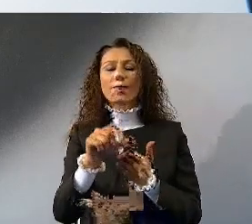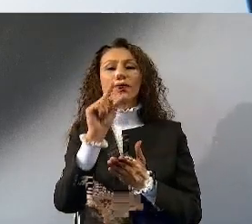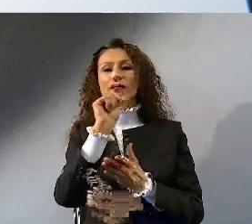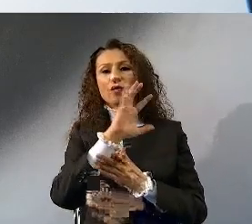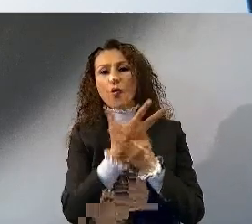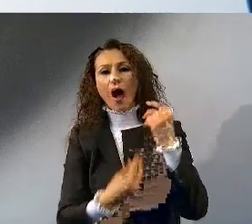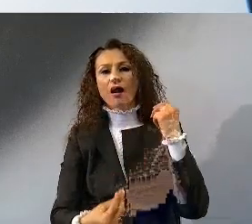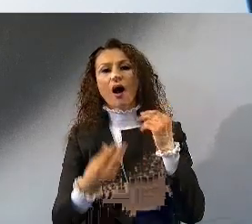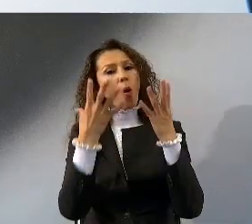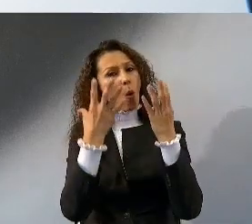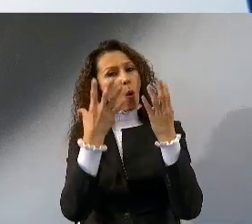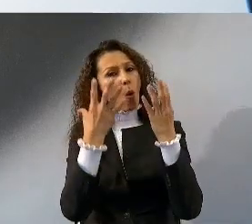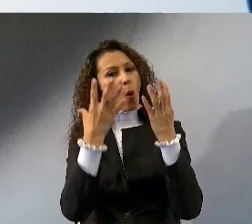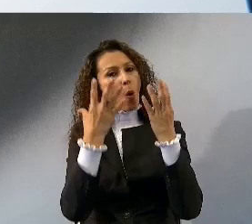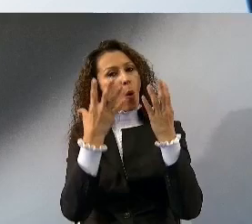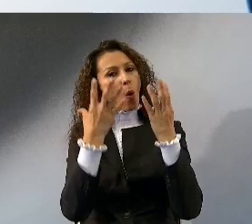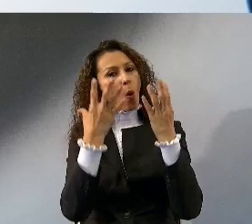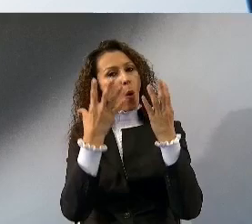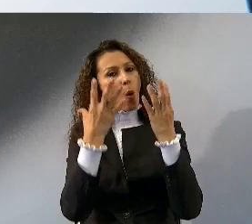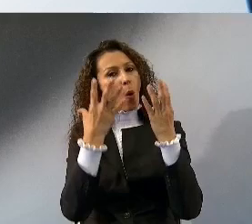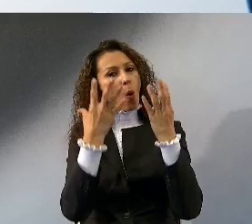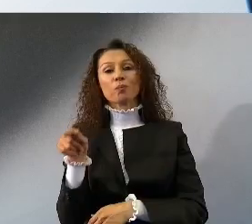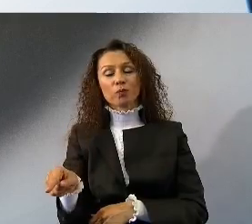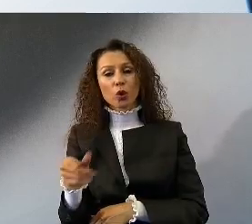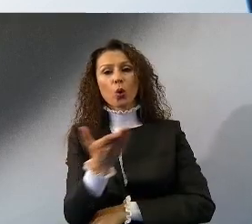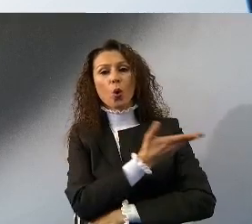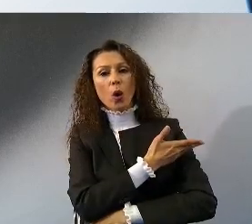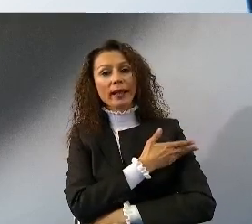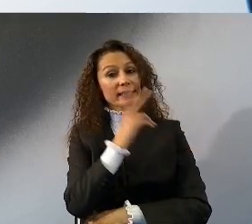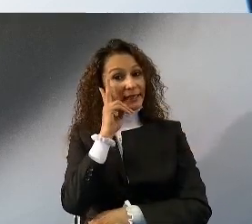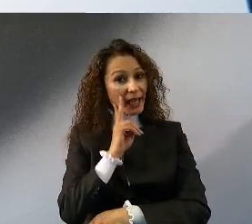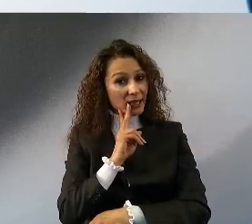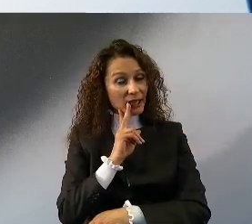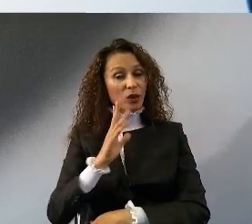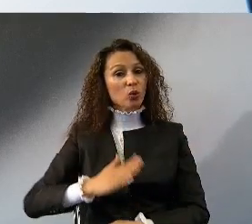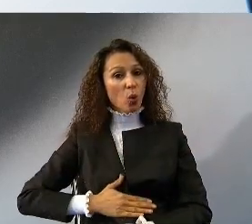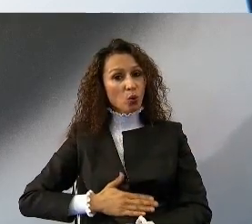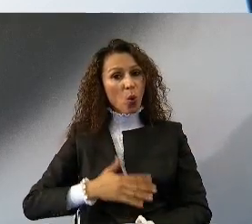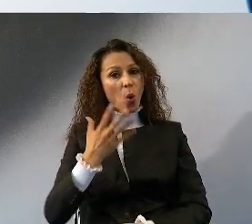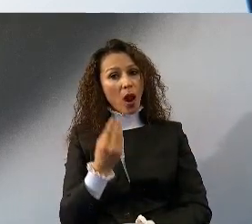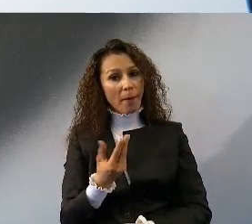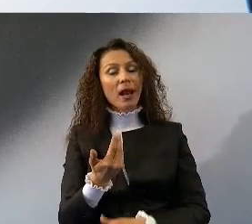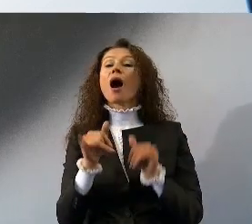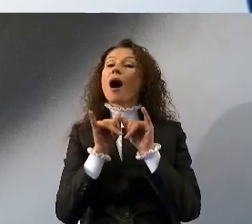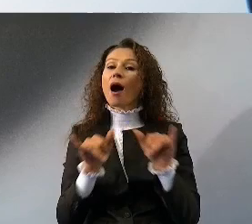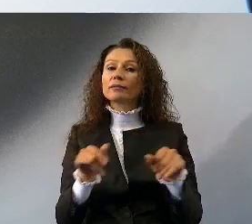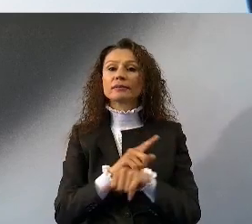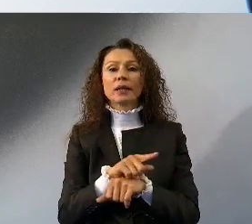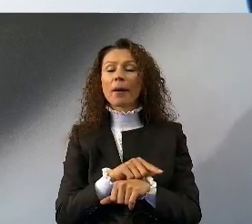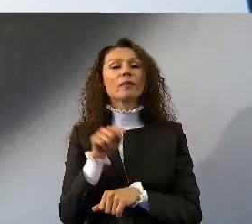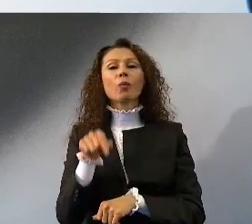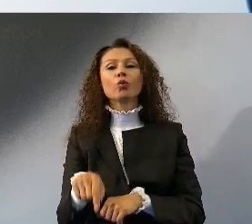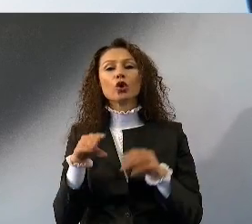olabilir. Bu tohum bu ülkeyi zengin de edebilir, karnımızı da doyurabilir ama aynı zamanda bu